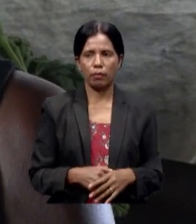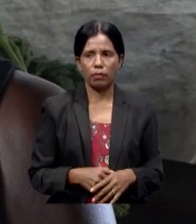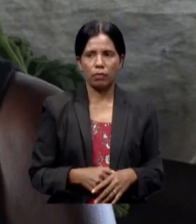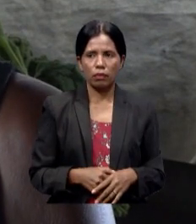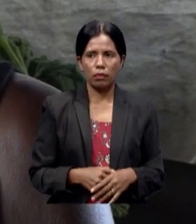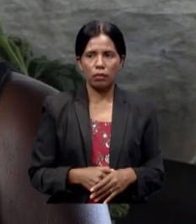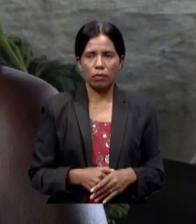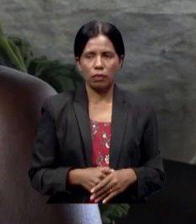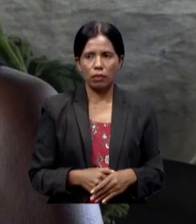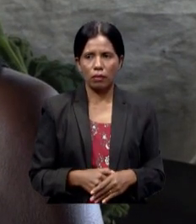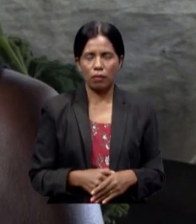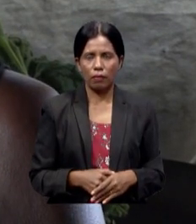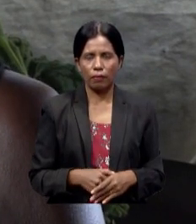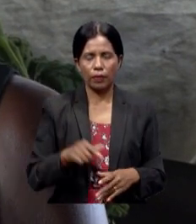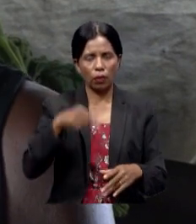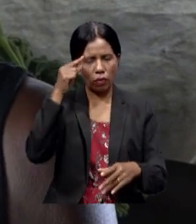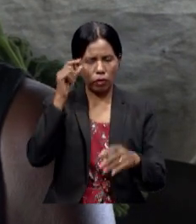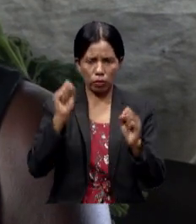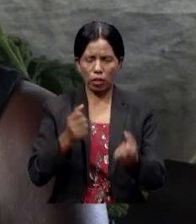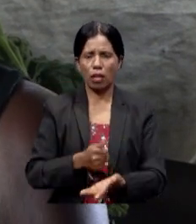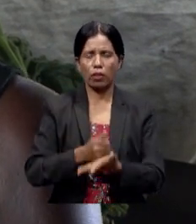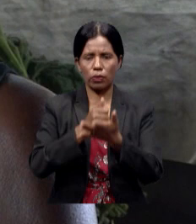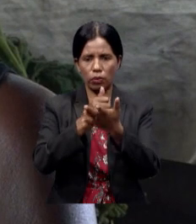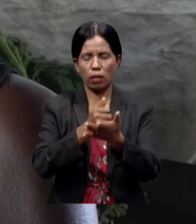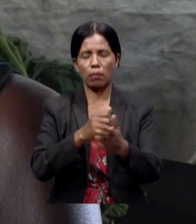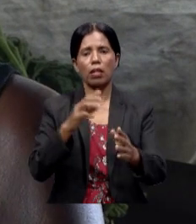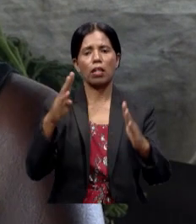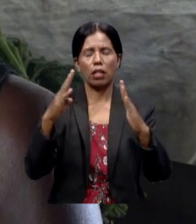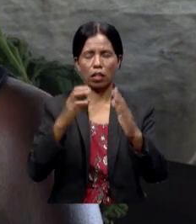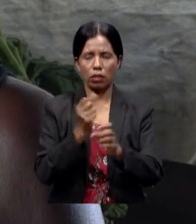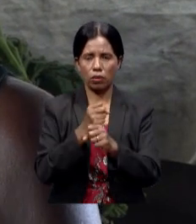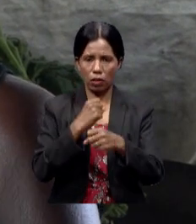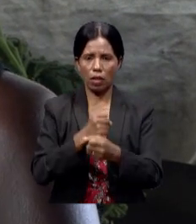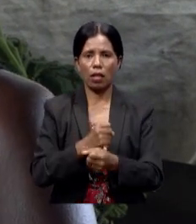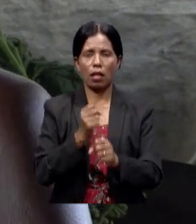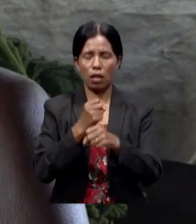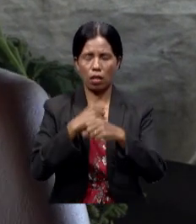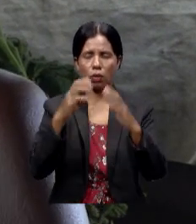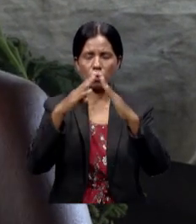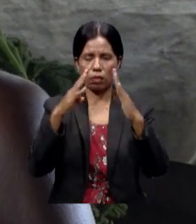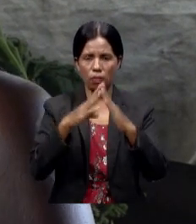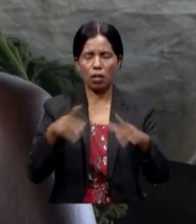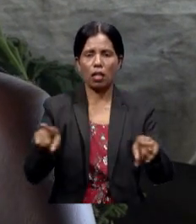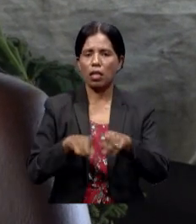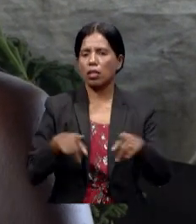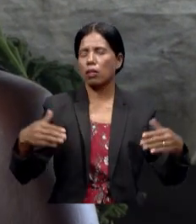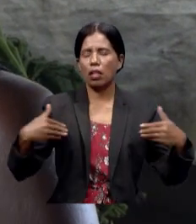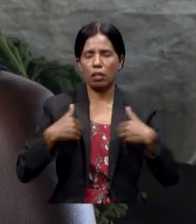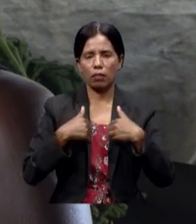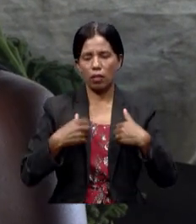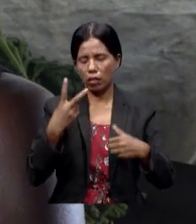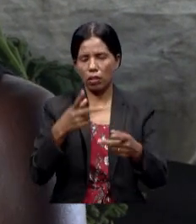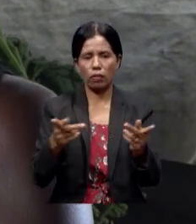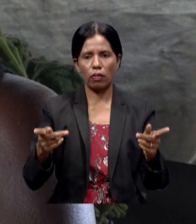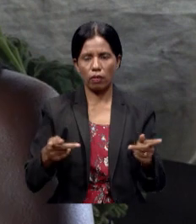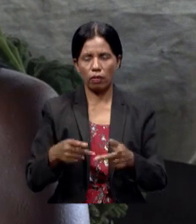Ma governo ne governo tem que meta uma tamba para halete com uma ida bania para ela agora nia ne ane sambe animal ida mosa seibe hade fatim ite